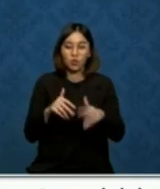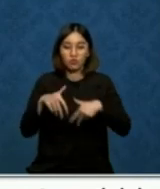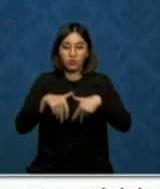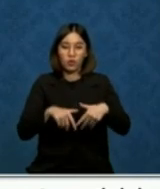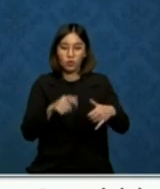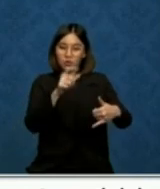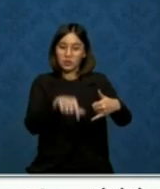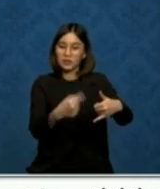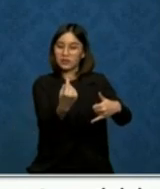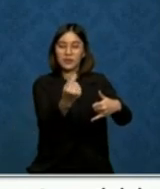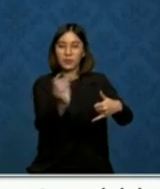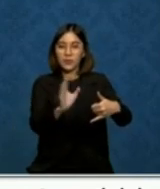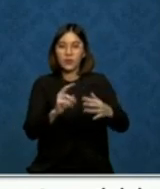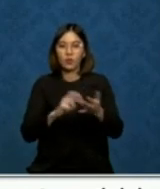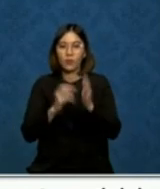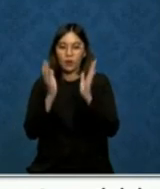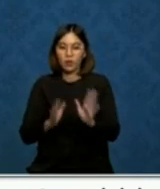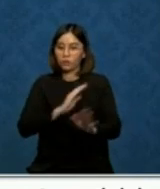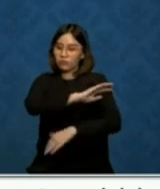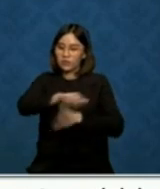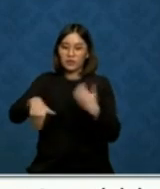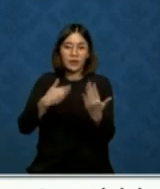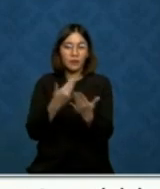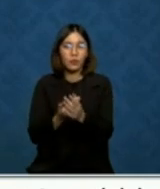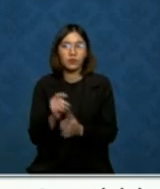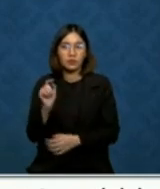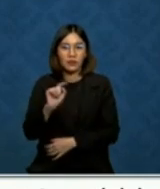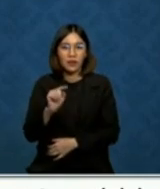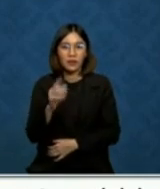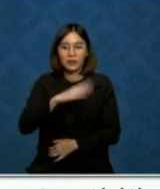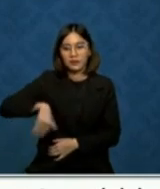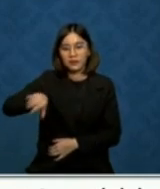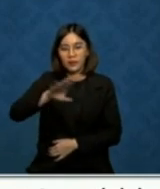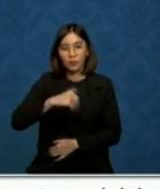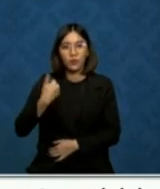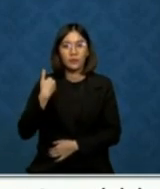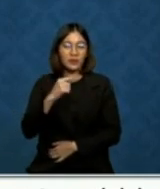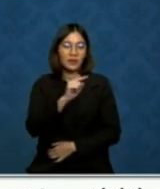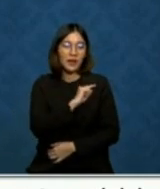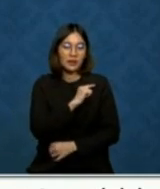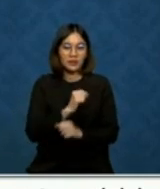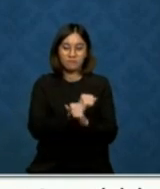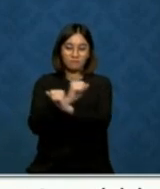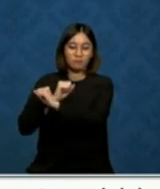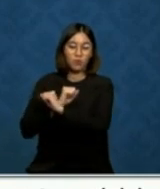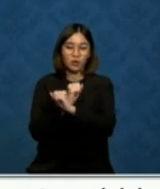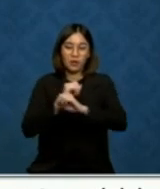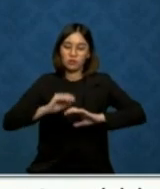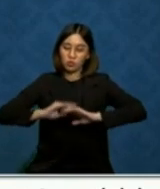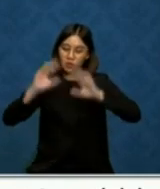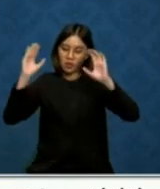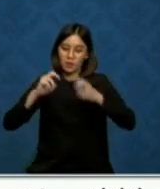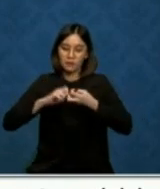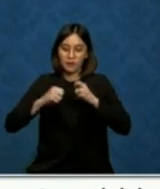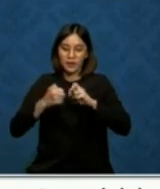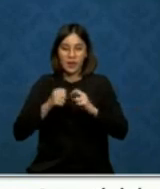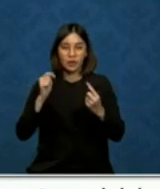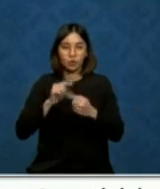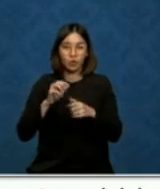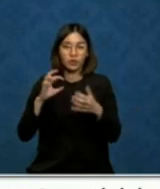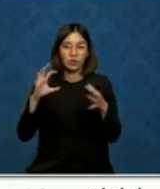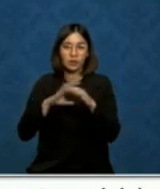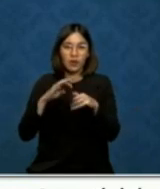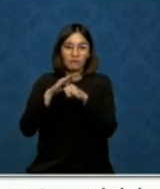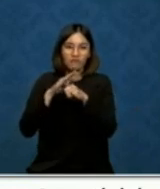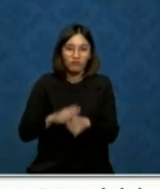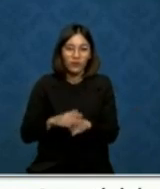นใดคนหนึ่งค่ะแต่คือมวลมนุษย์ทุกคนดังนั้นพวกเราทุกคนมีหน้าที่ที่จะป้องกันและยุติปัญหาดังกล่าวในการคุกคามทางเ